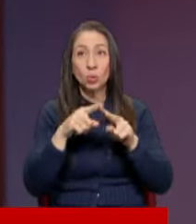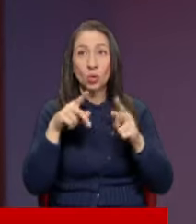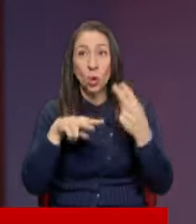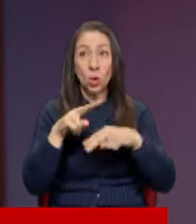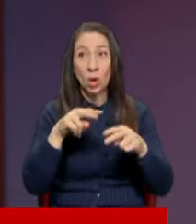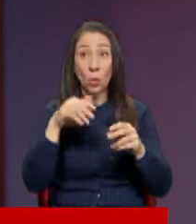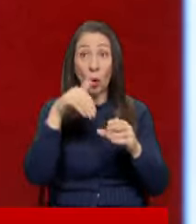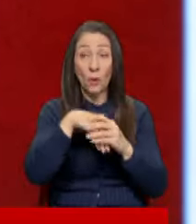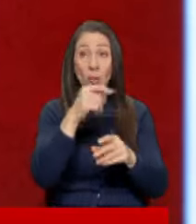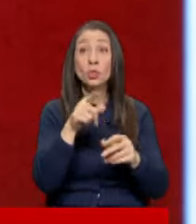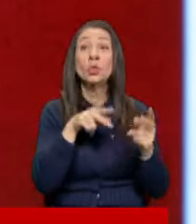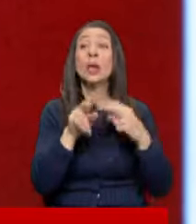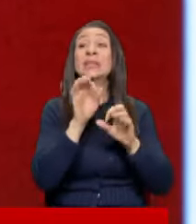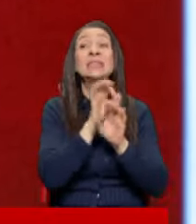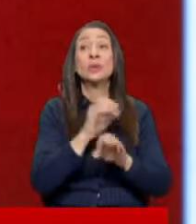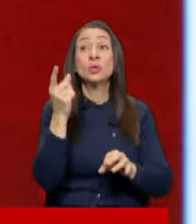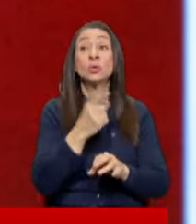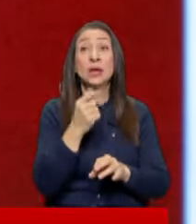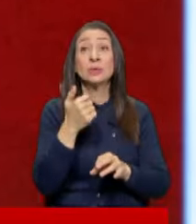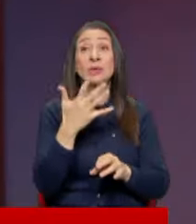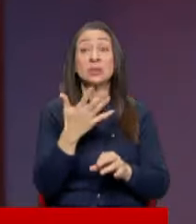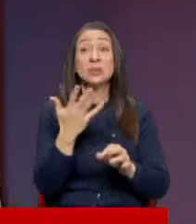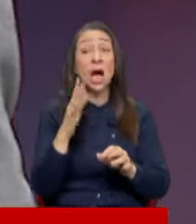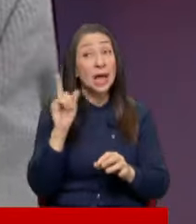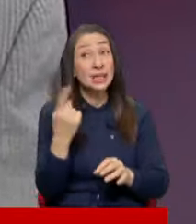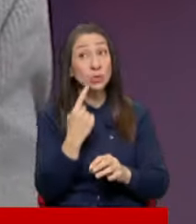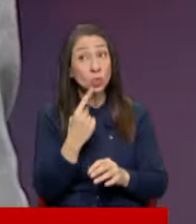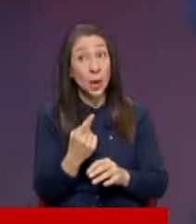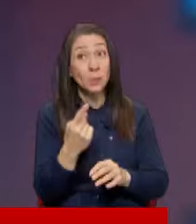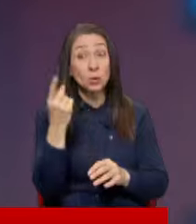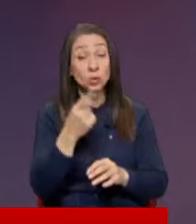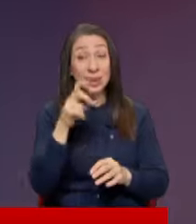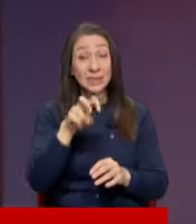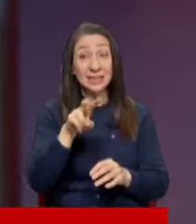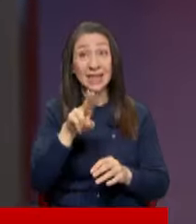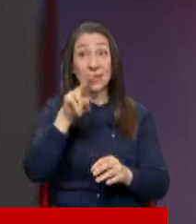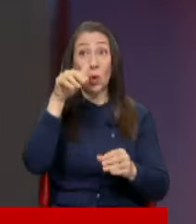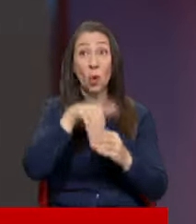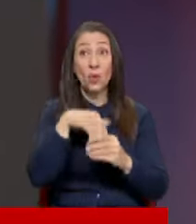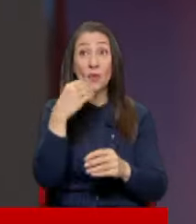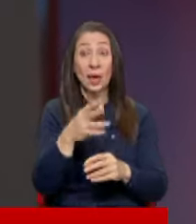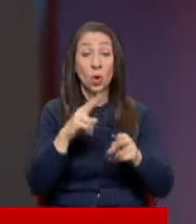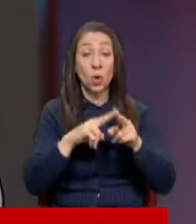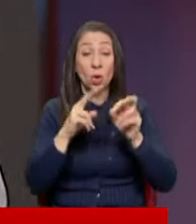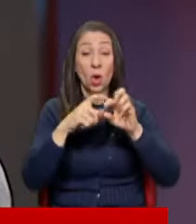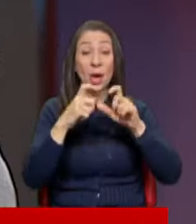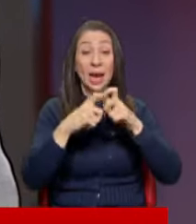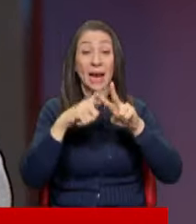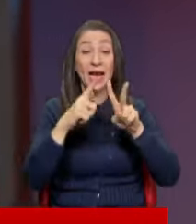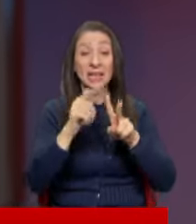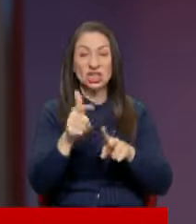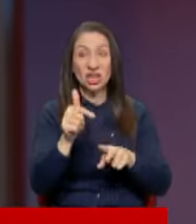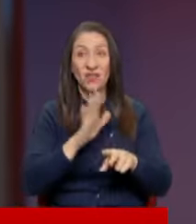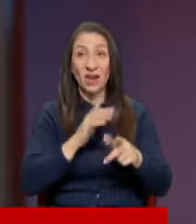Alanyurt halde bunların hiçb yapılmadı % 65 daha ilginc söyleyeyim % oy veren Korgan ilçemiz var